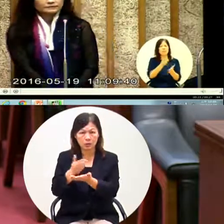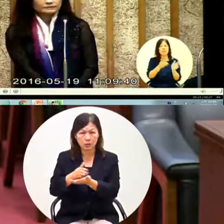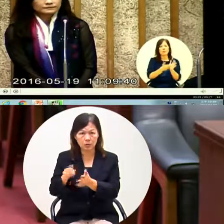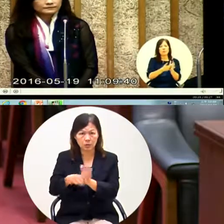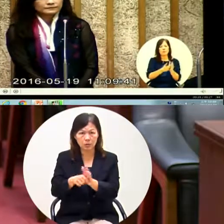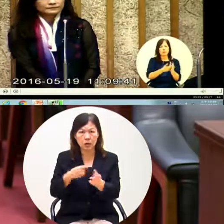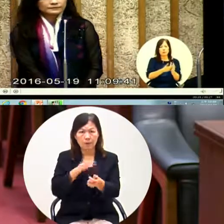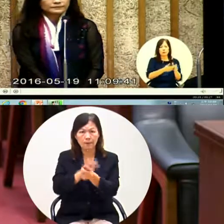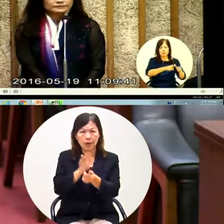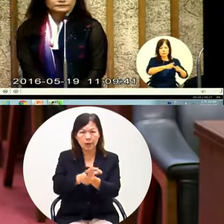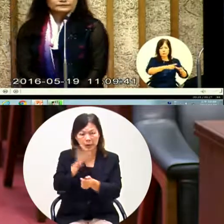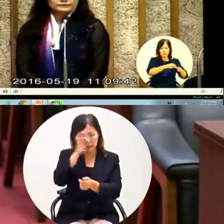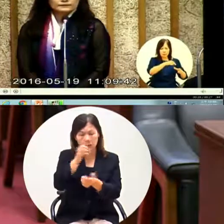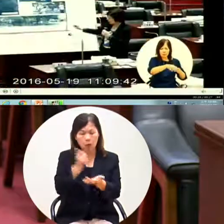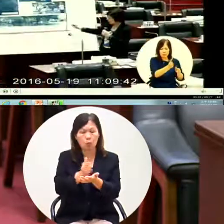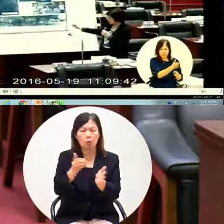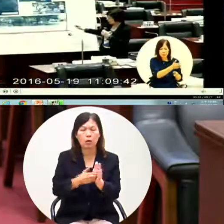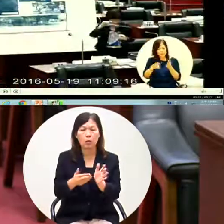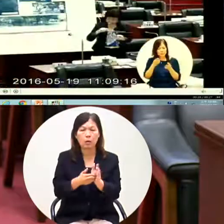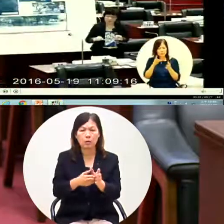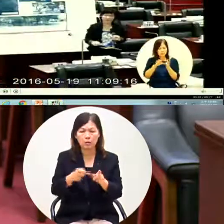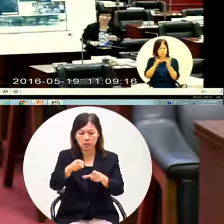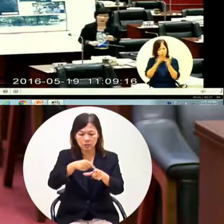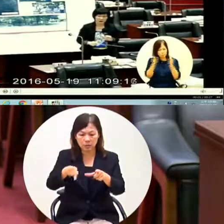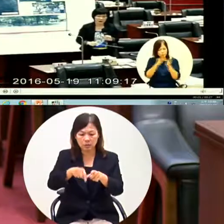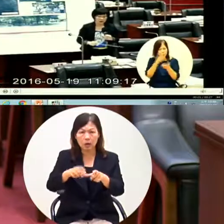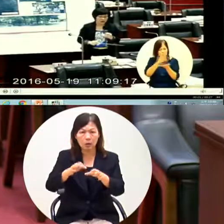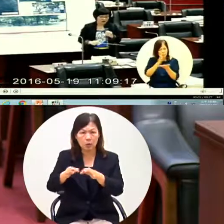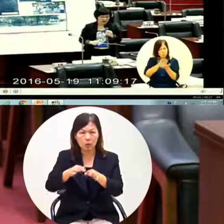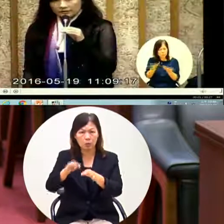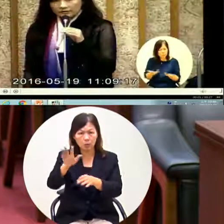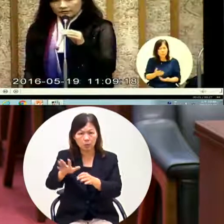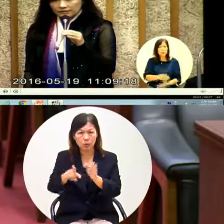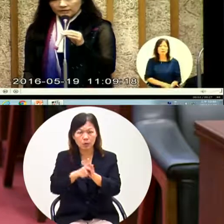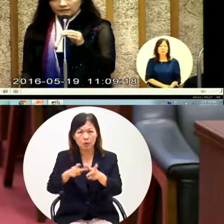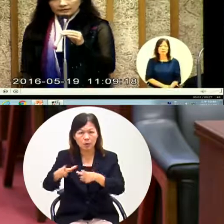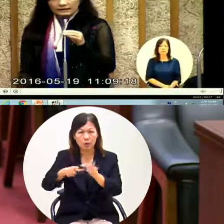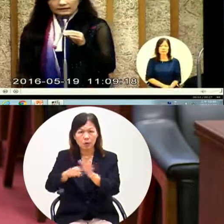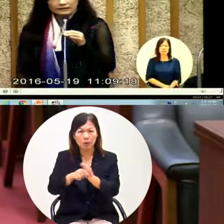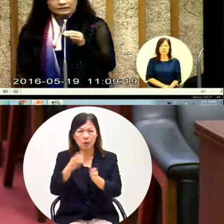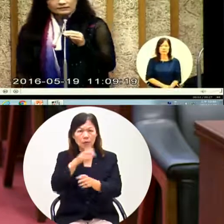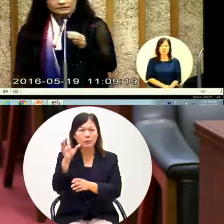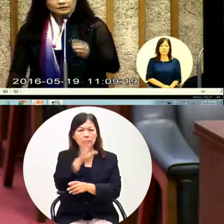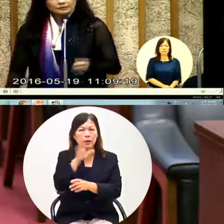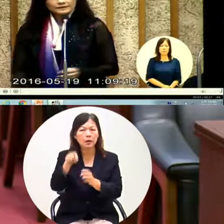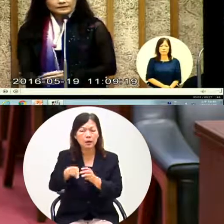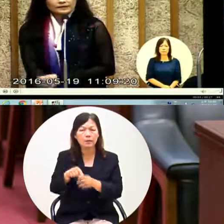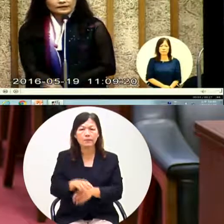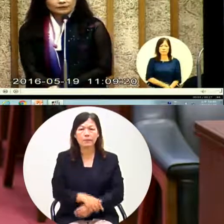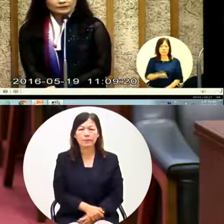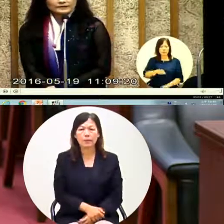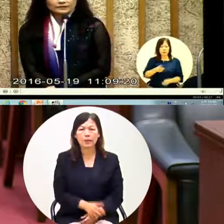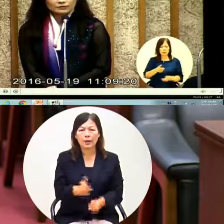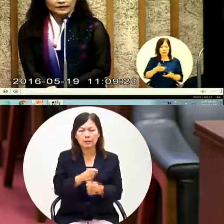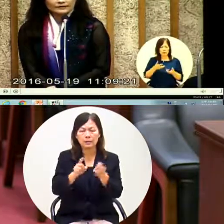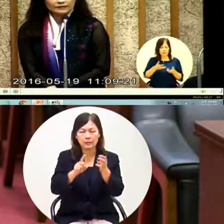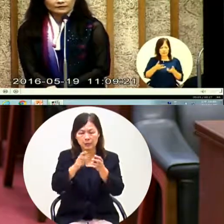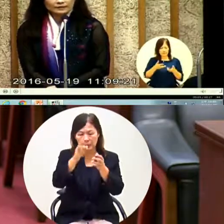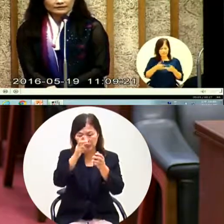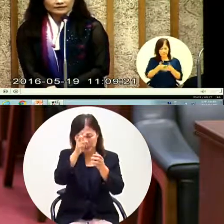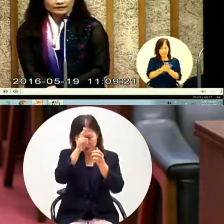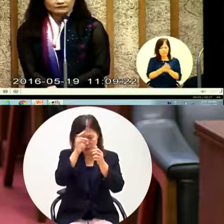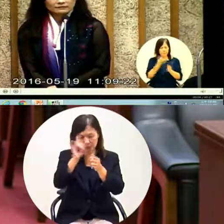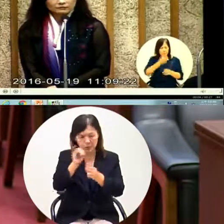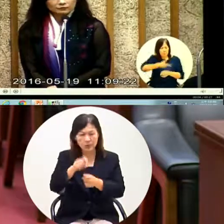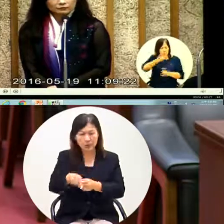三峡公园旁边这个地方，这边有一间卡拉 OK。 请回答。 好，谢谢许议员。我想这个部分呢，我会尽快